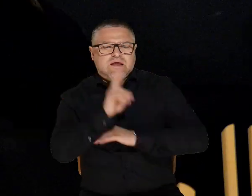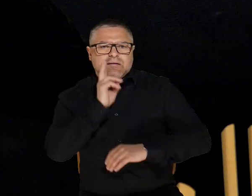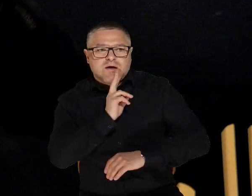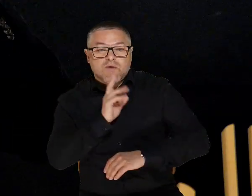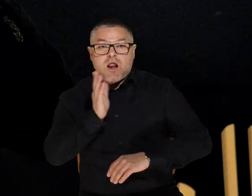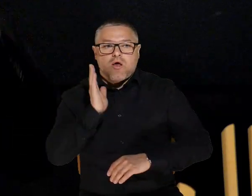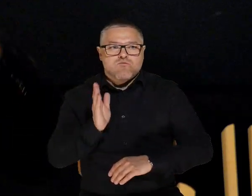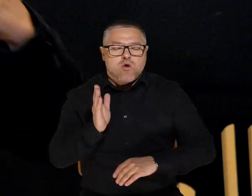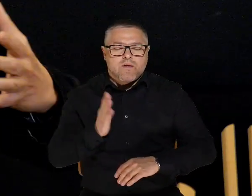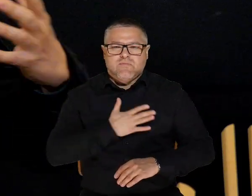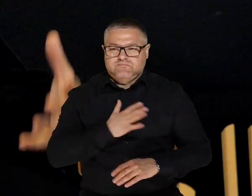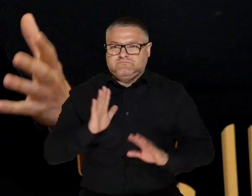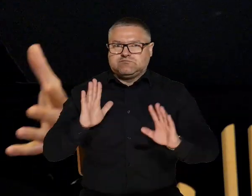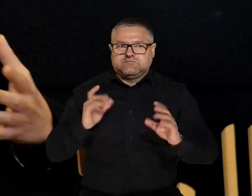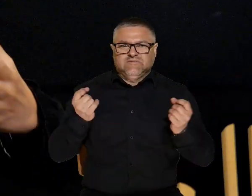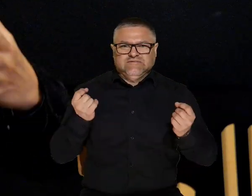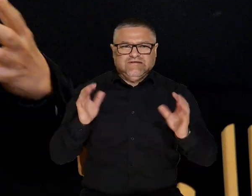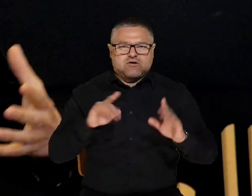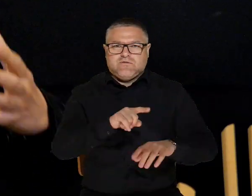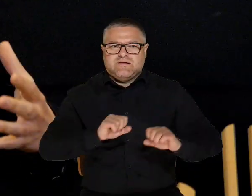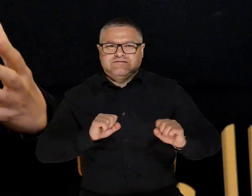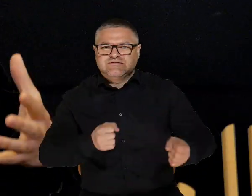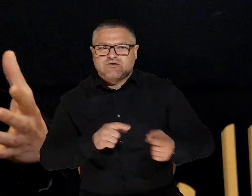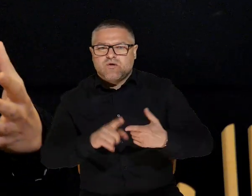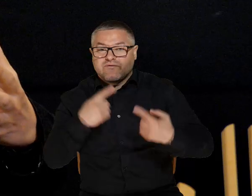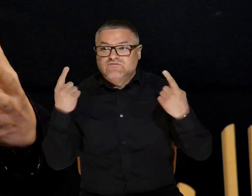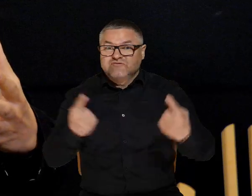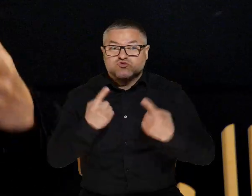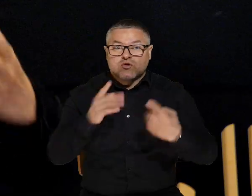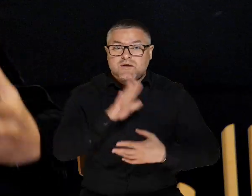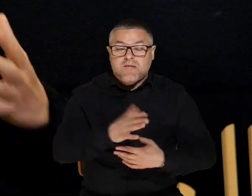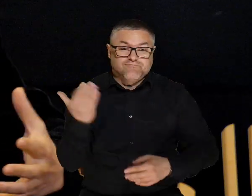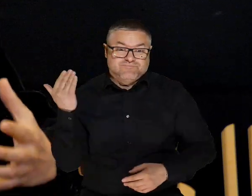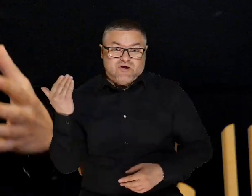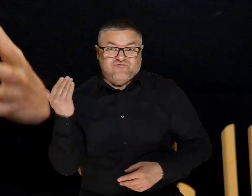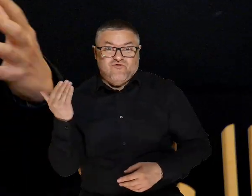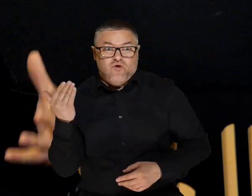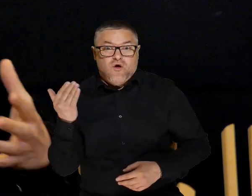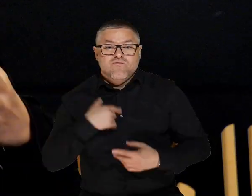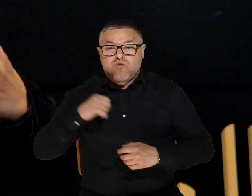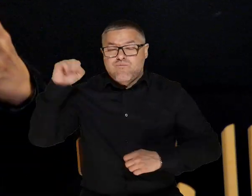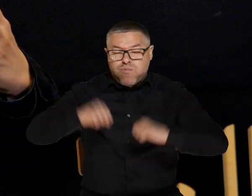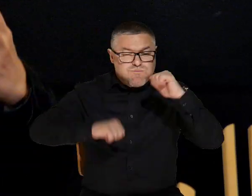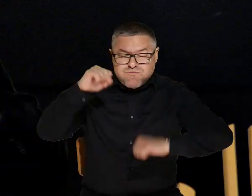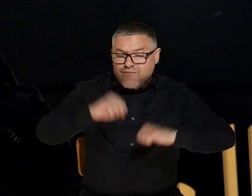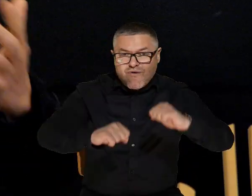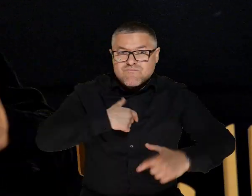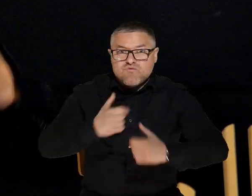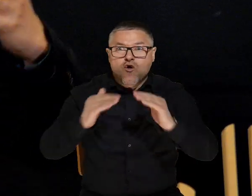Ale potem sobie uświadamiam zaraz, no ona działa jak człowiek właśnie w sytuacji, w której przed chwilą wyszedł z